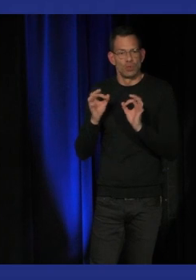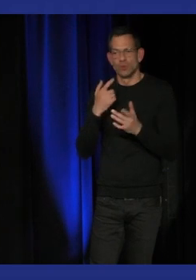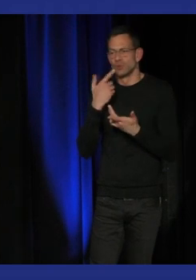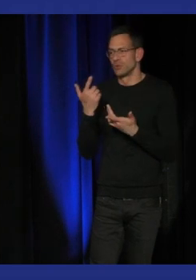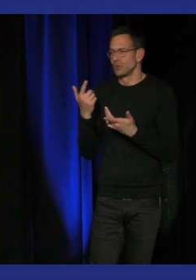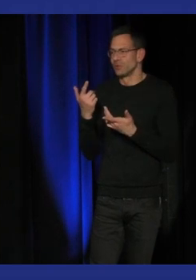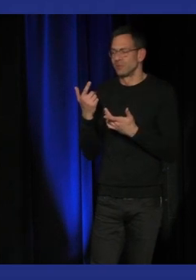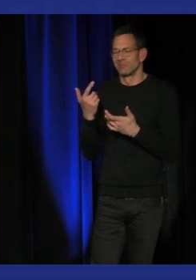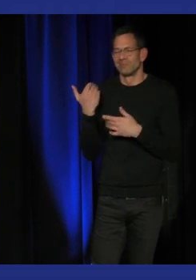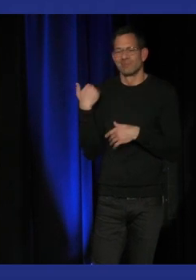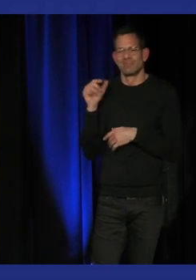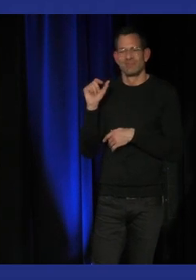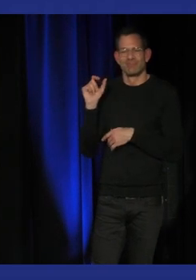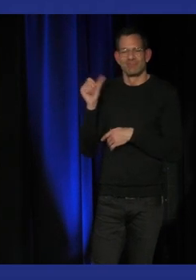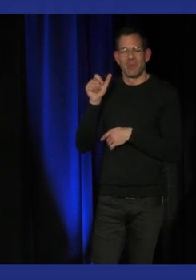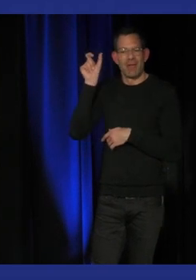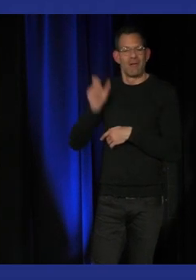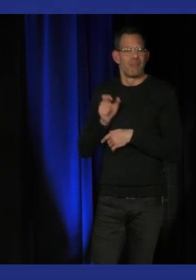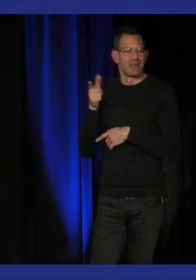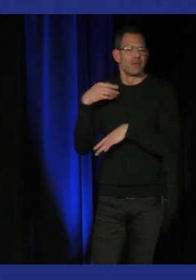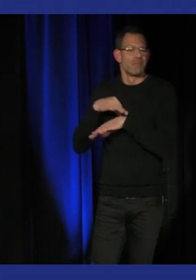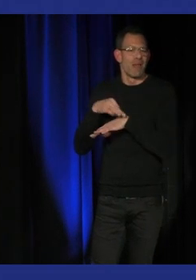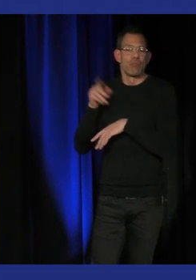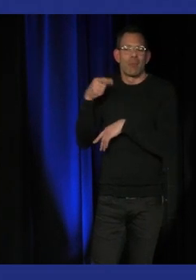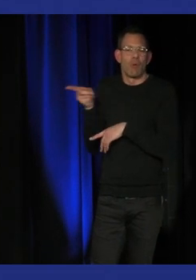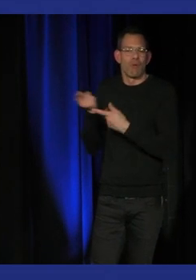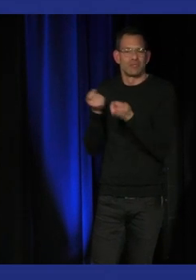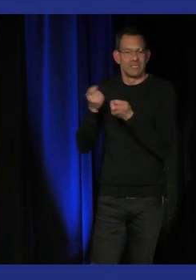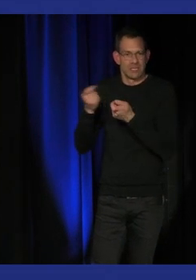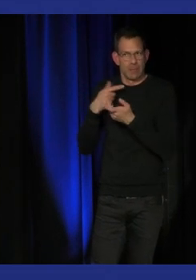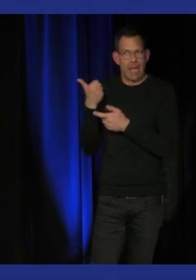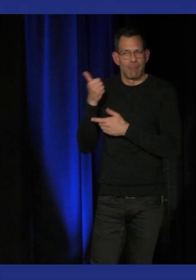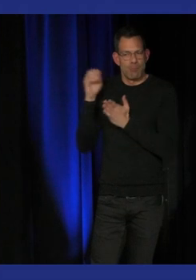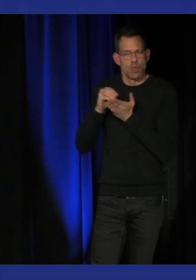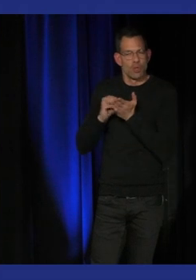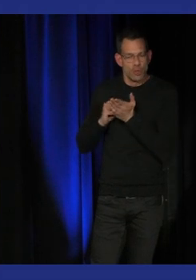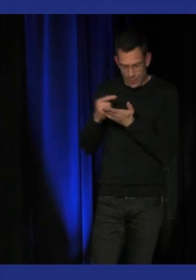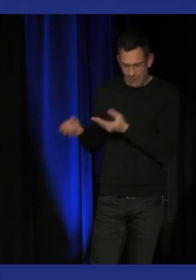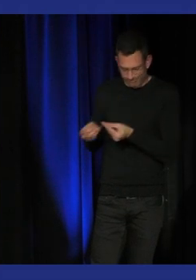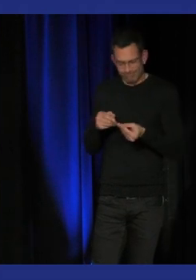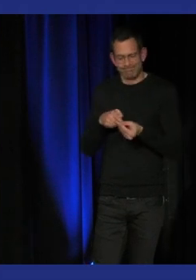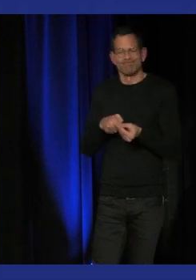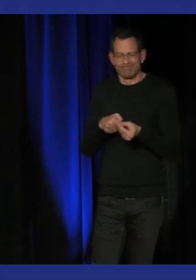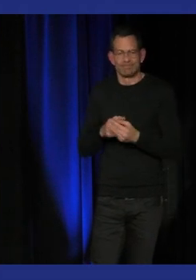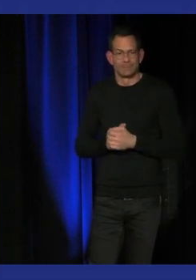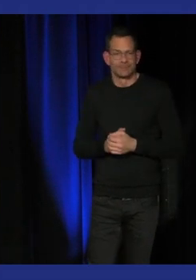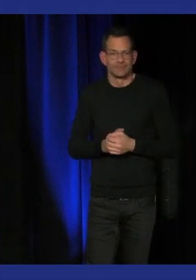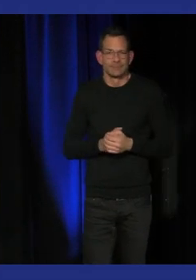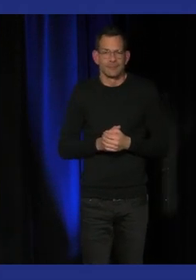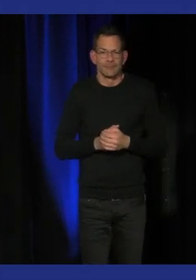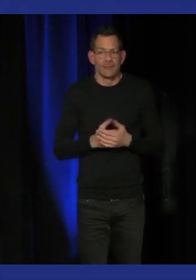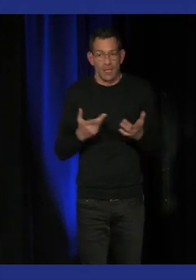Damam, qui est souffrante, vous le savez, ce soir. Et je trouvais que c'est intéressant aussi ce que à la